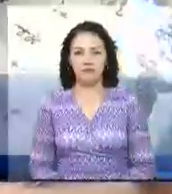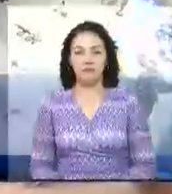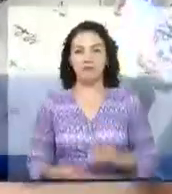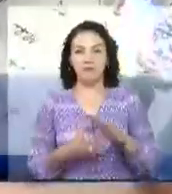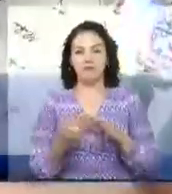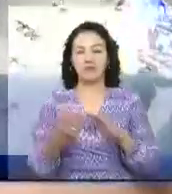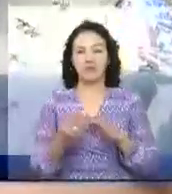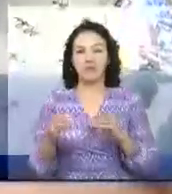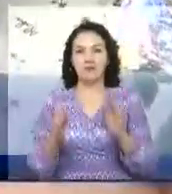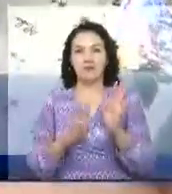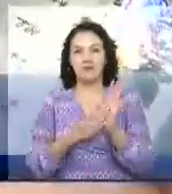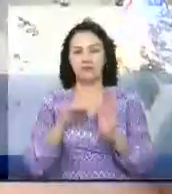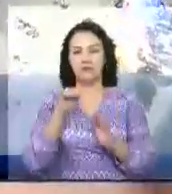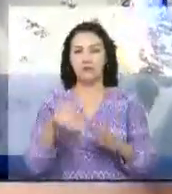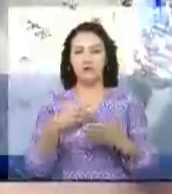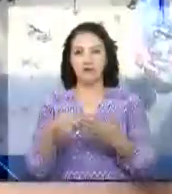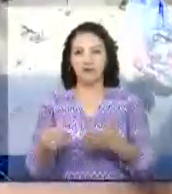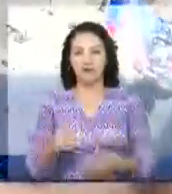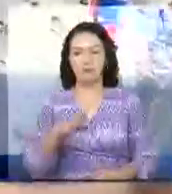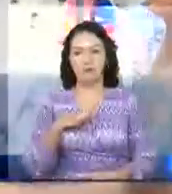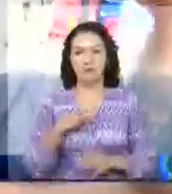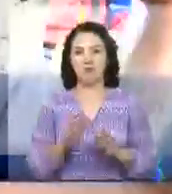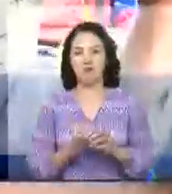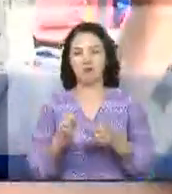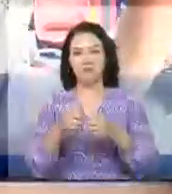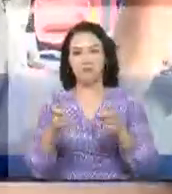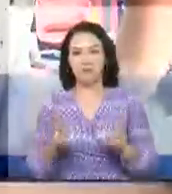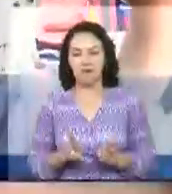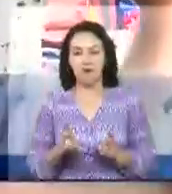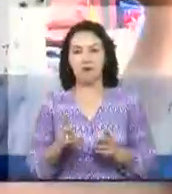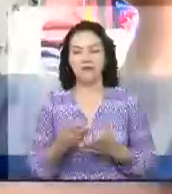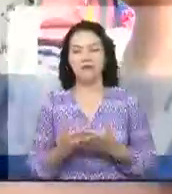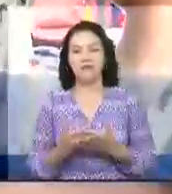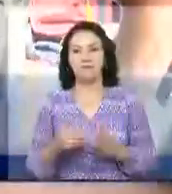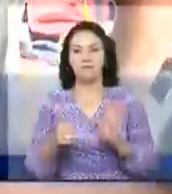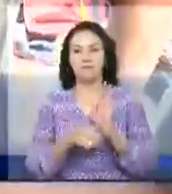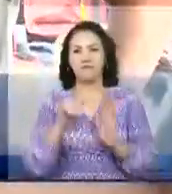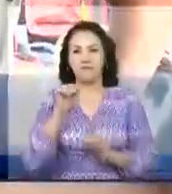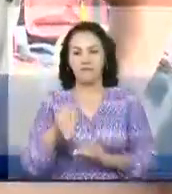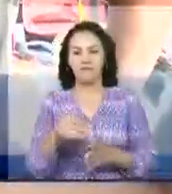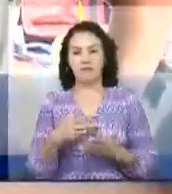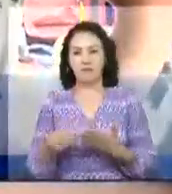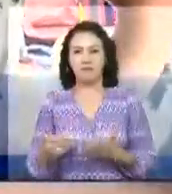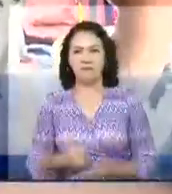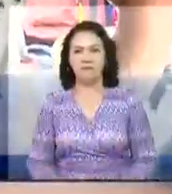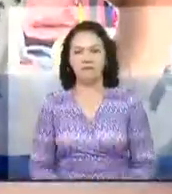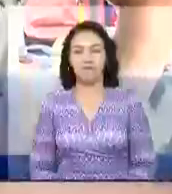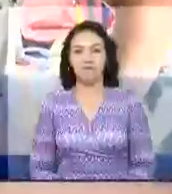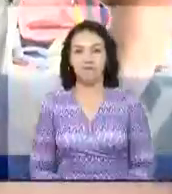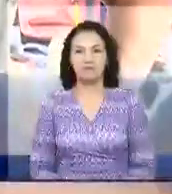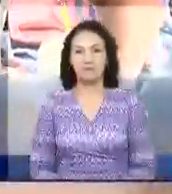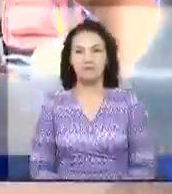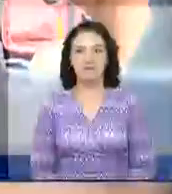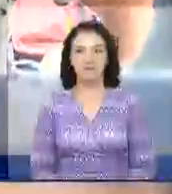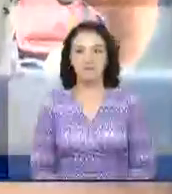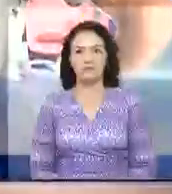Обувь, по-моему, за 9 купили. Кроссовки за 6, по-моему, взяли. Сколько в среднем отходится у